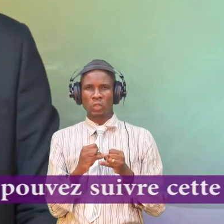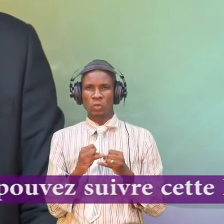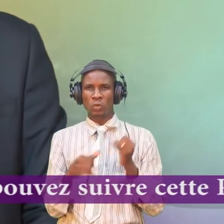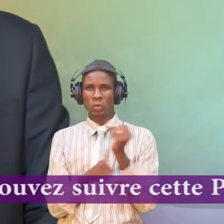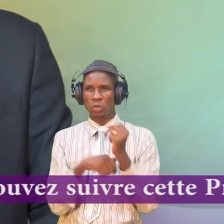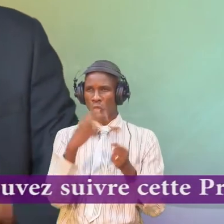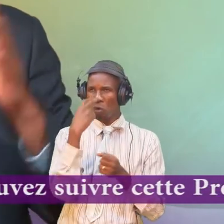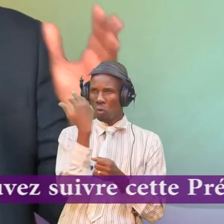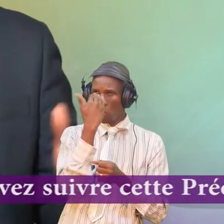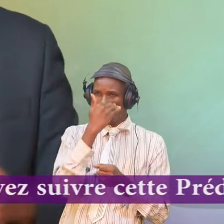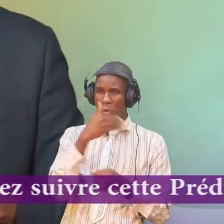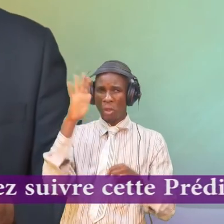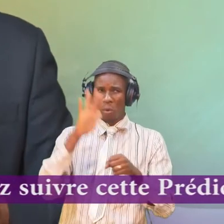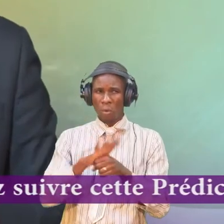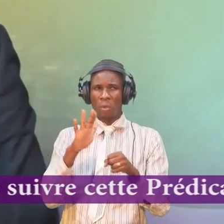unatoka kwa Mungu.